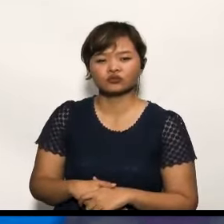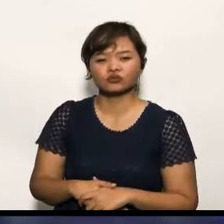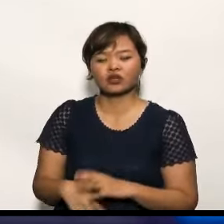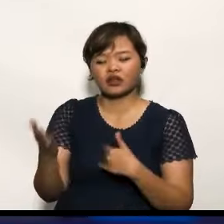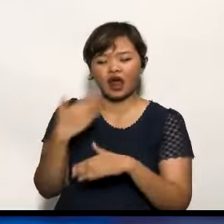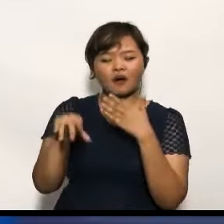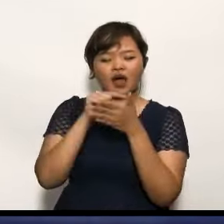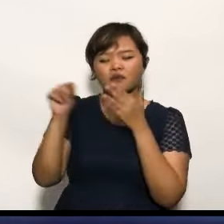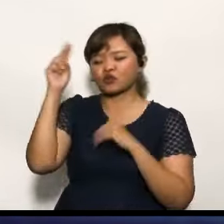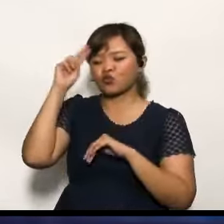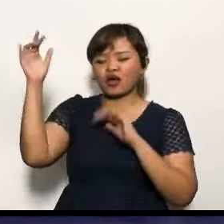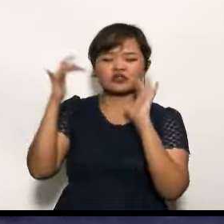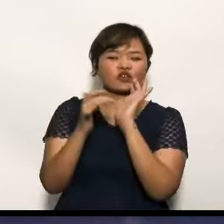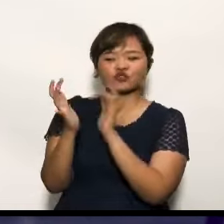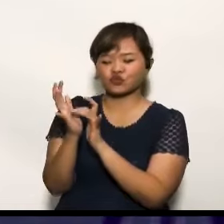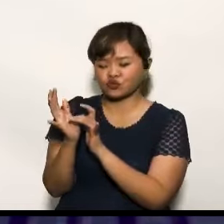In the name of Jesus.